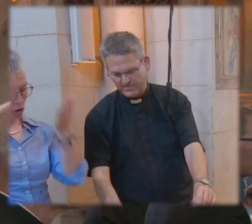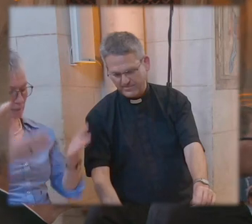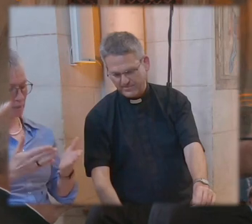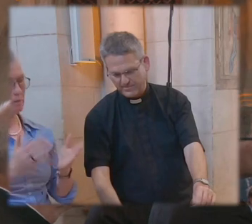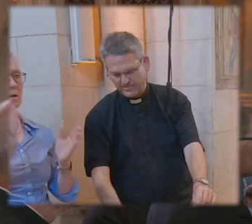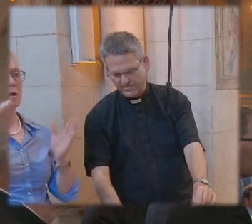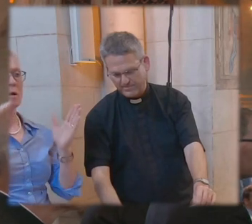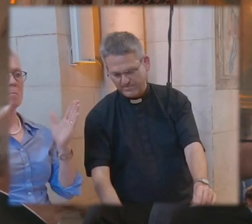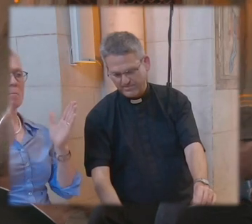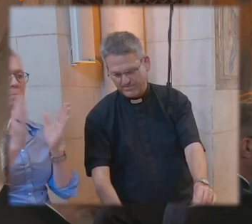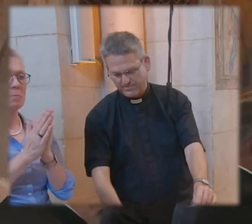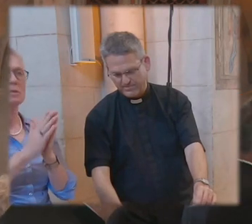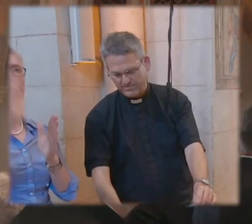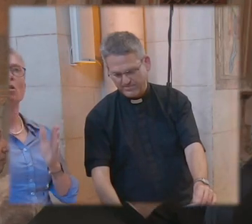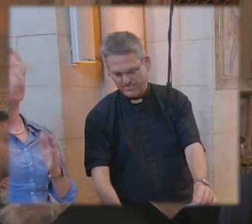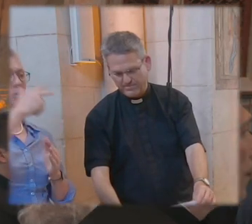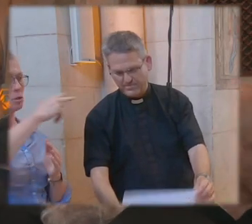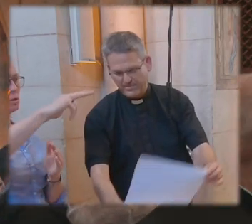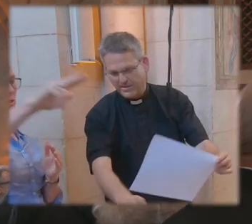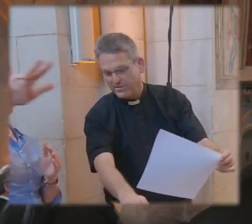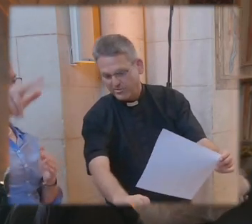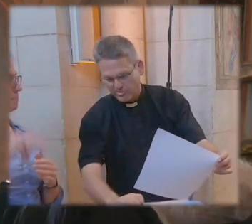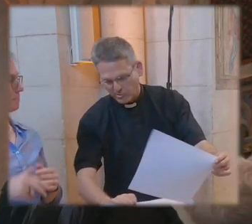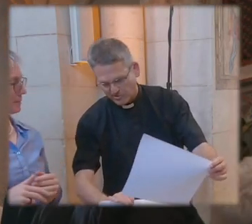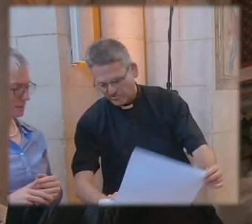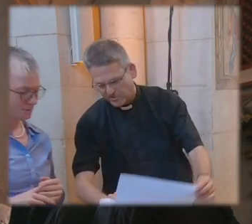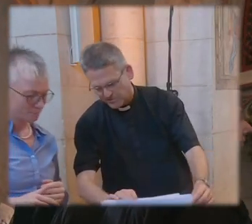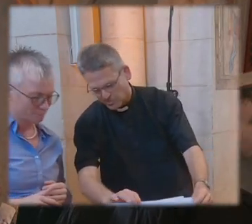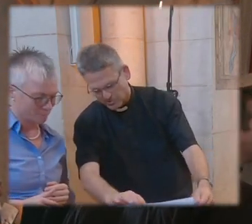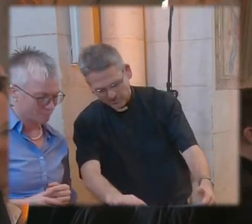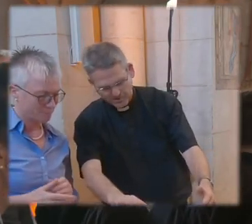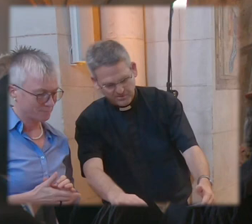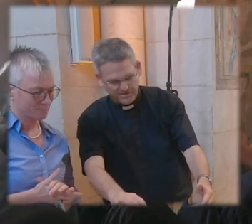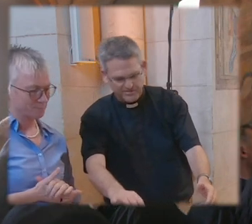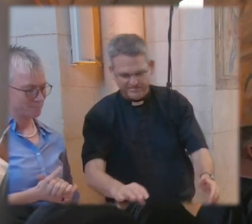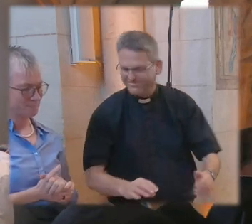finden und Vertrauen zu Gott und den Menschen.